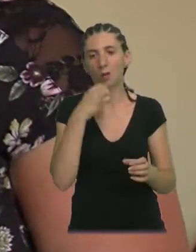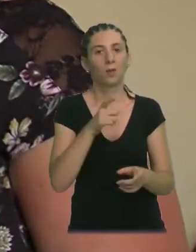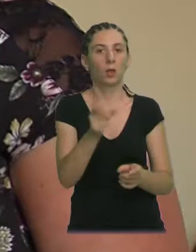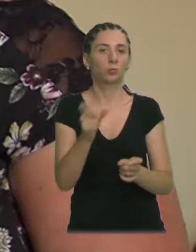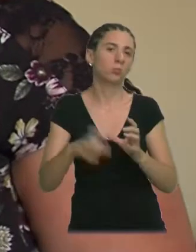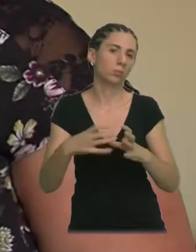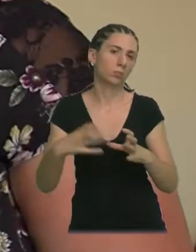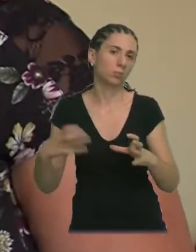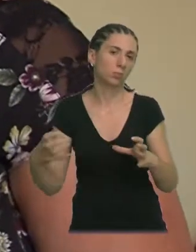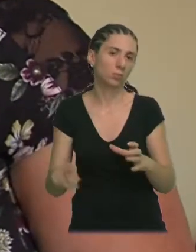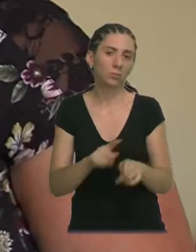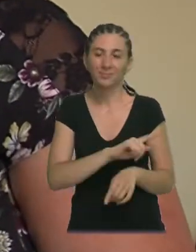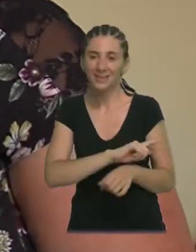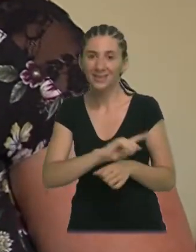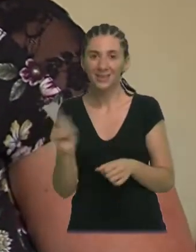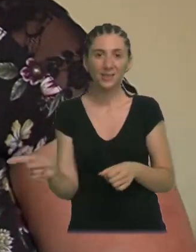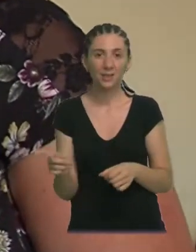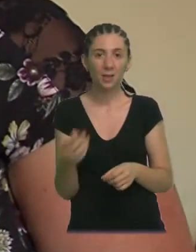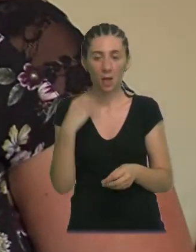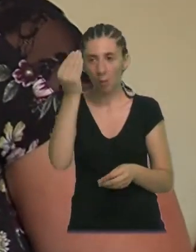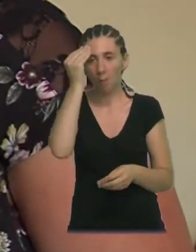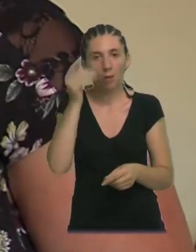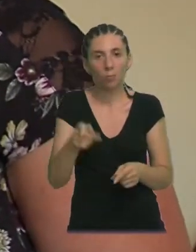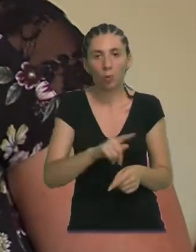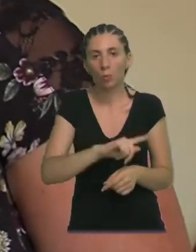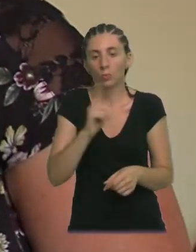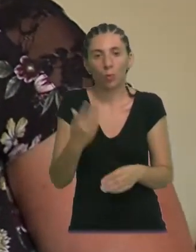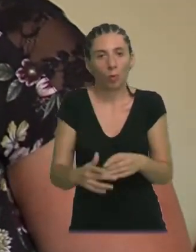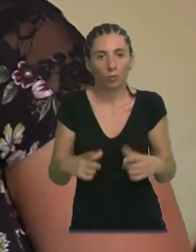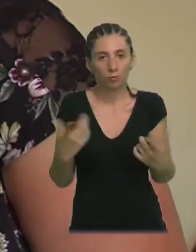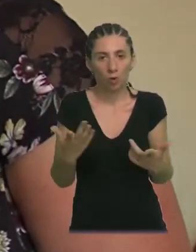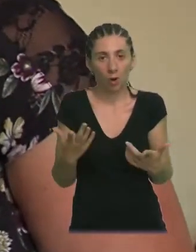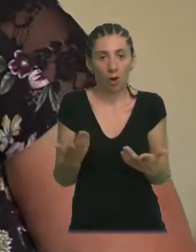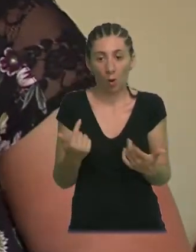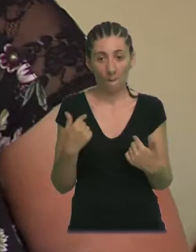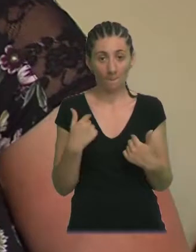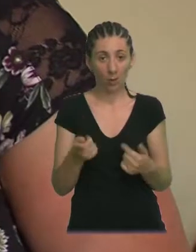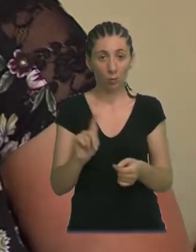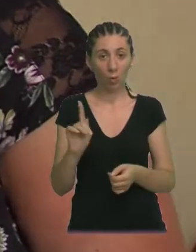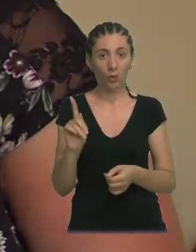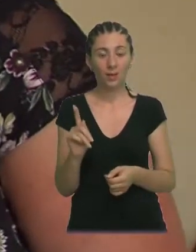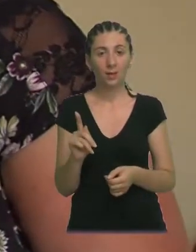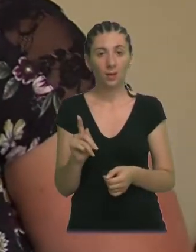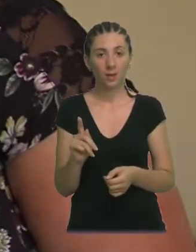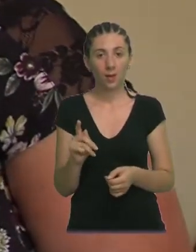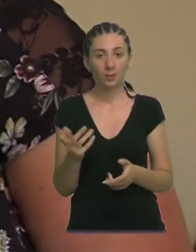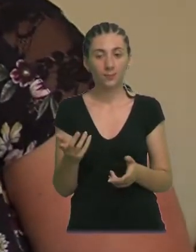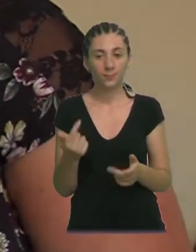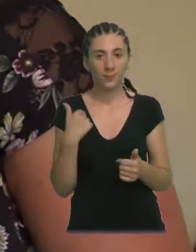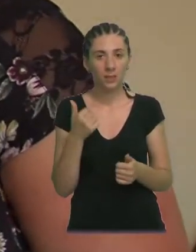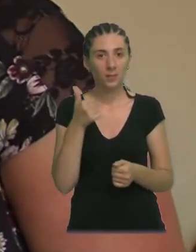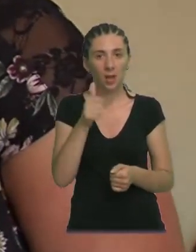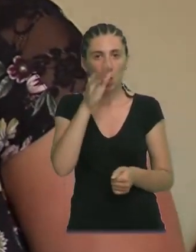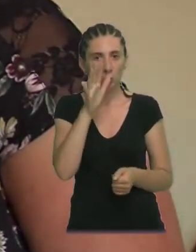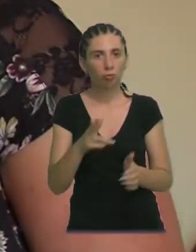nizati riječi. I nikad, evo, dok, ono, pamtit ću to za vijeke vijekoma kak sam, jer meni nije to da nekom, jel, ja sam baš na